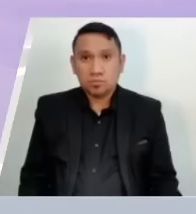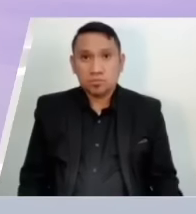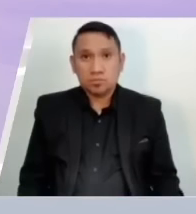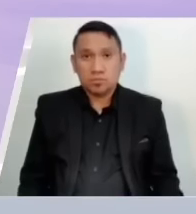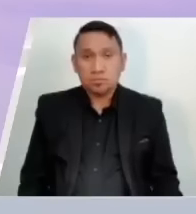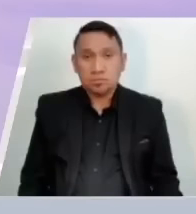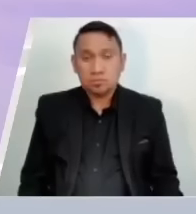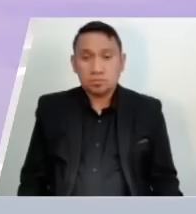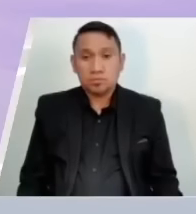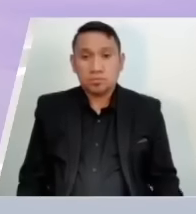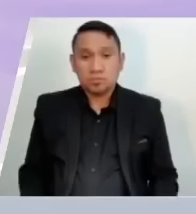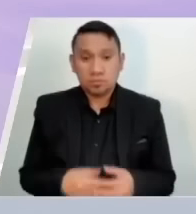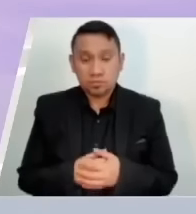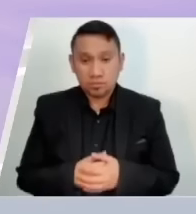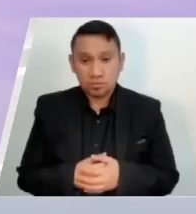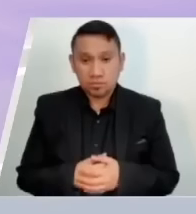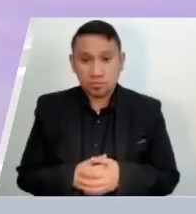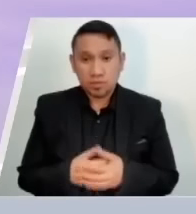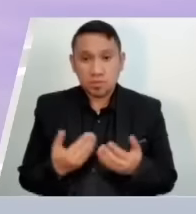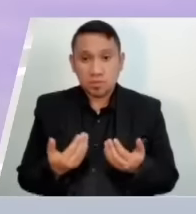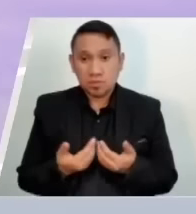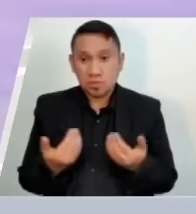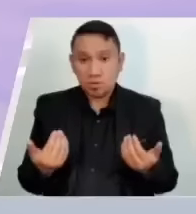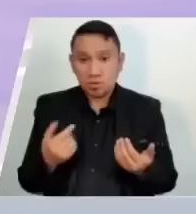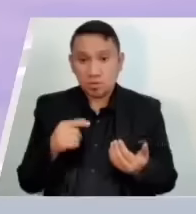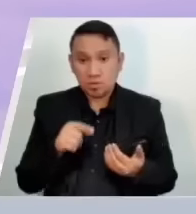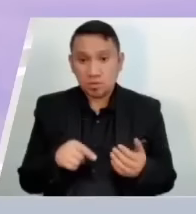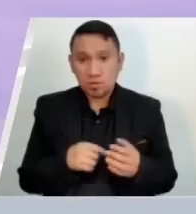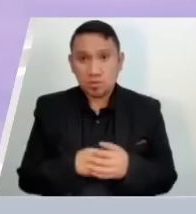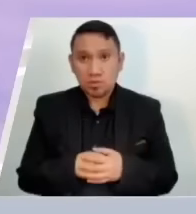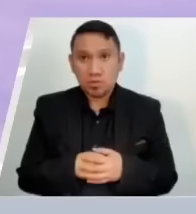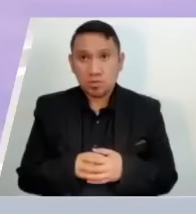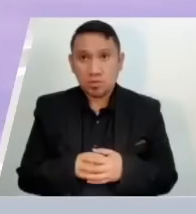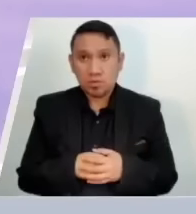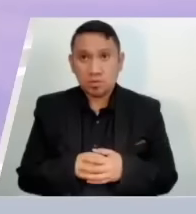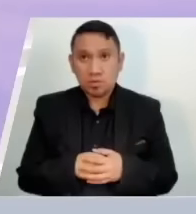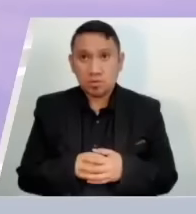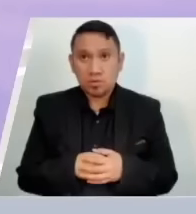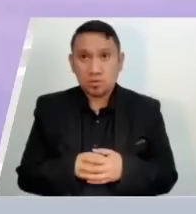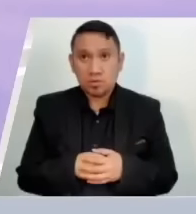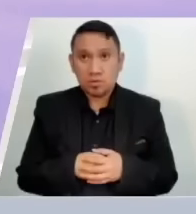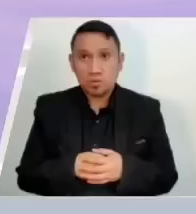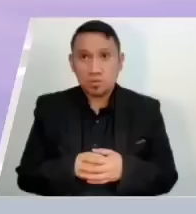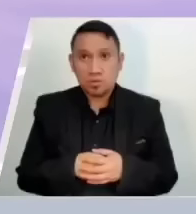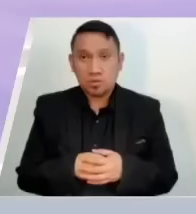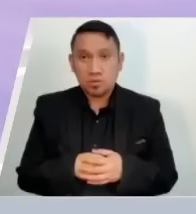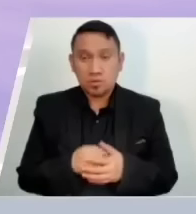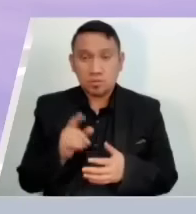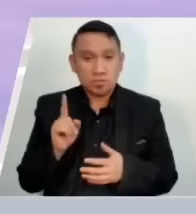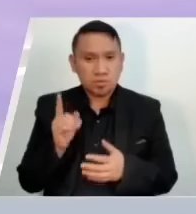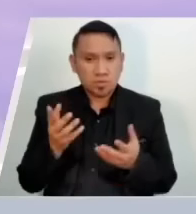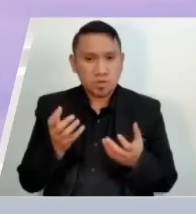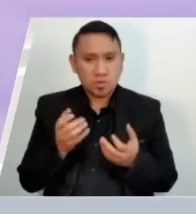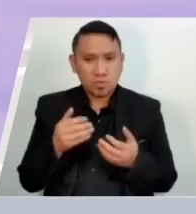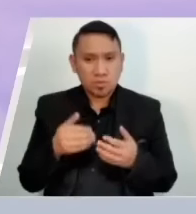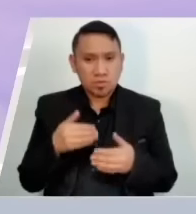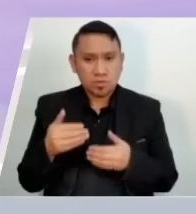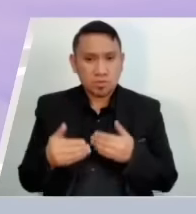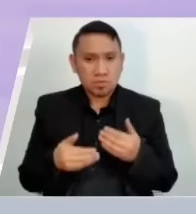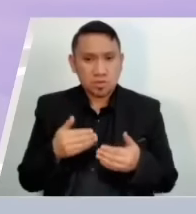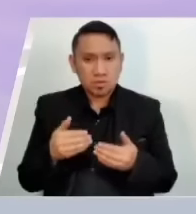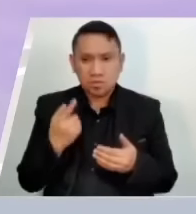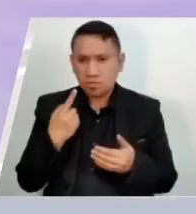Imbis na lehitimo ang paghihiwalay, panoloko raw pala ang pakay na managaalok ng mabilis na proseso ng annulment. Saksi, si